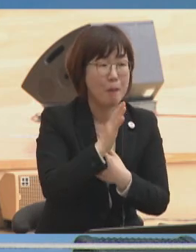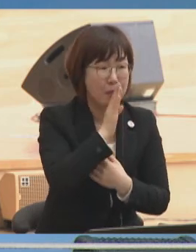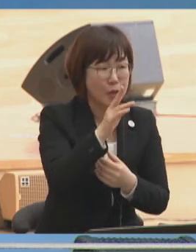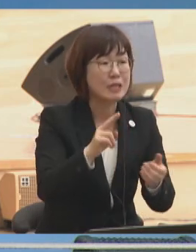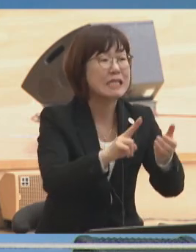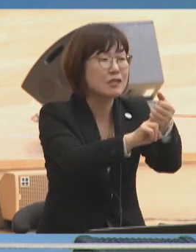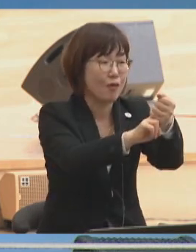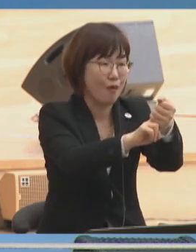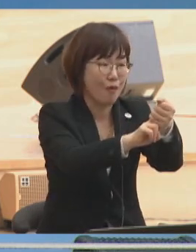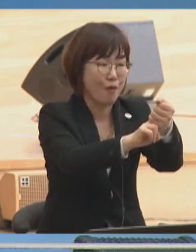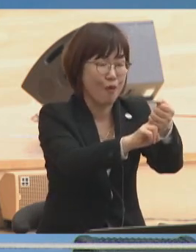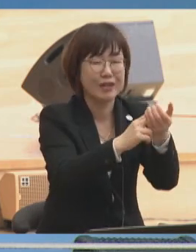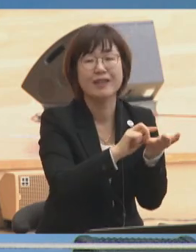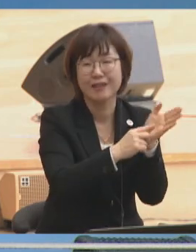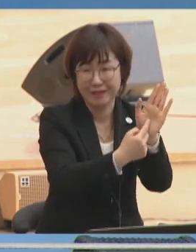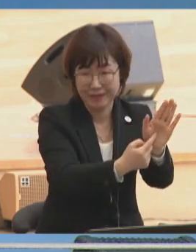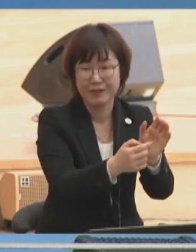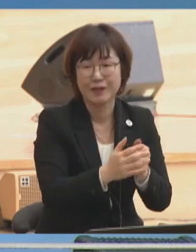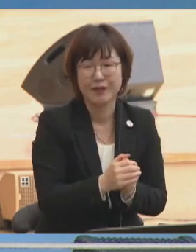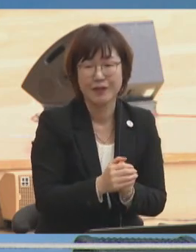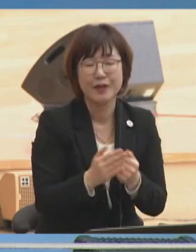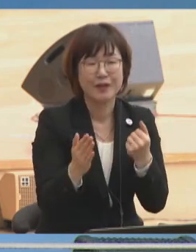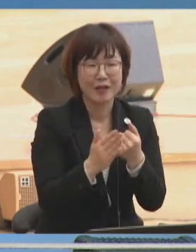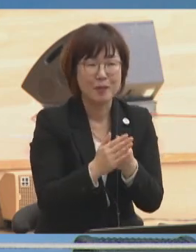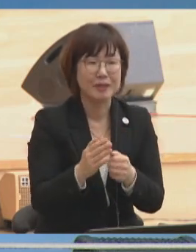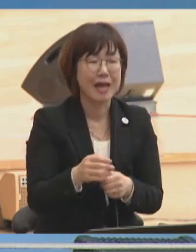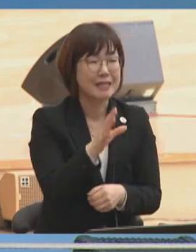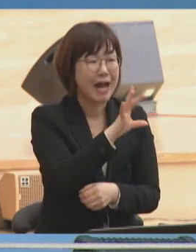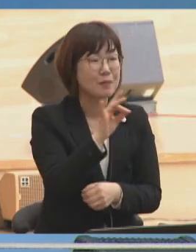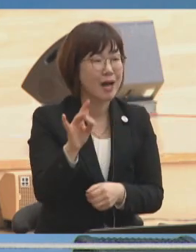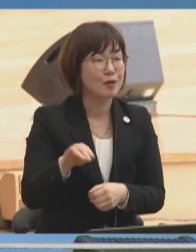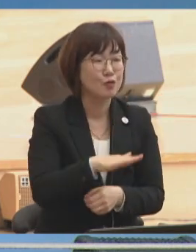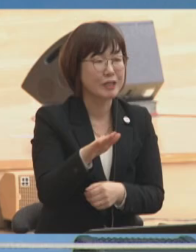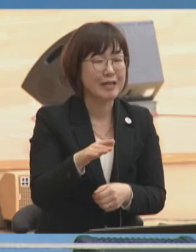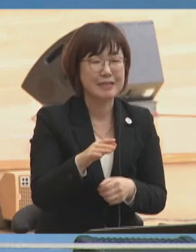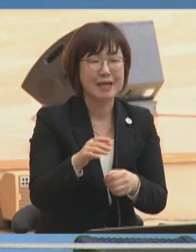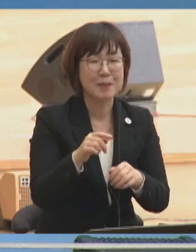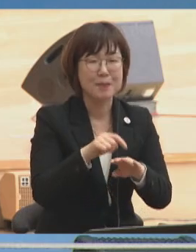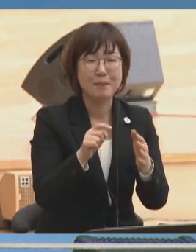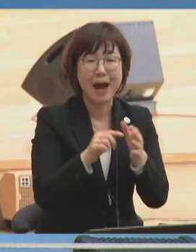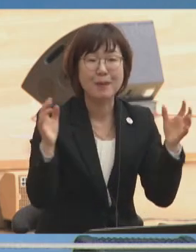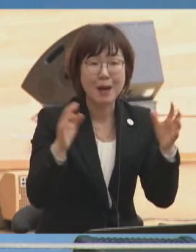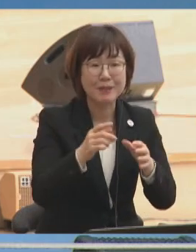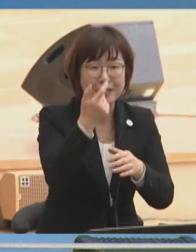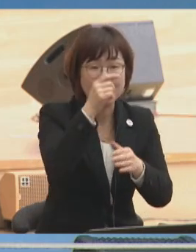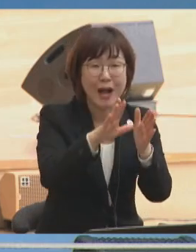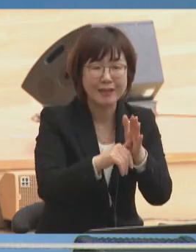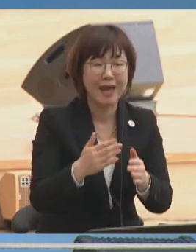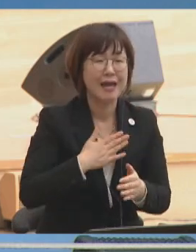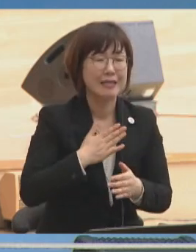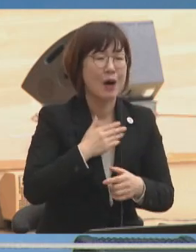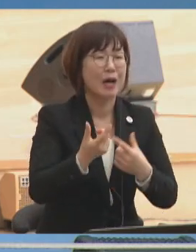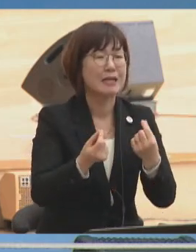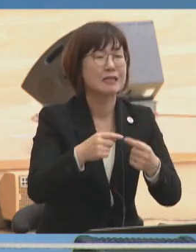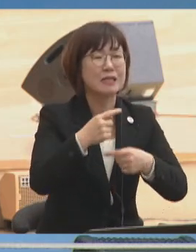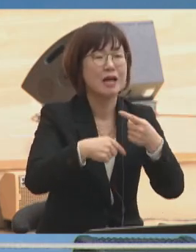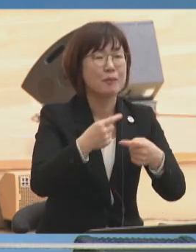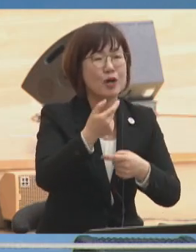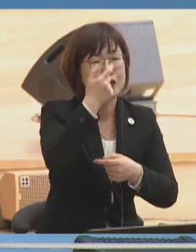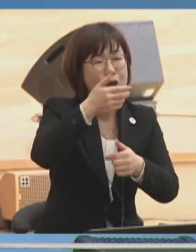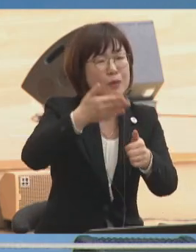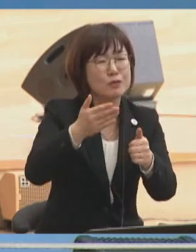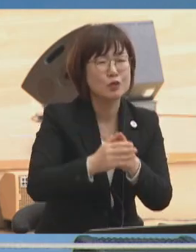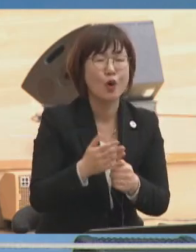기적이 나타나는 거예요. 그래서 여러분, 우리가 한 번씩 합심 기도할 때 제가 그렇게 인도하잖아요. 저를 따라 기도하겠습니다 그러면서 주여